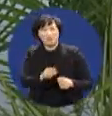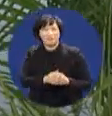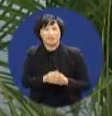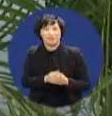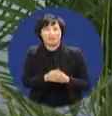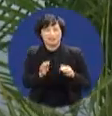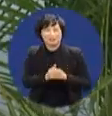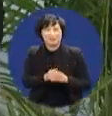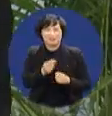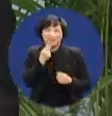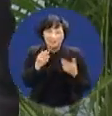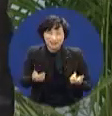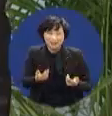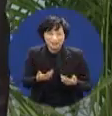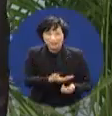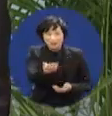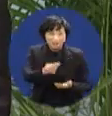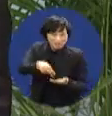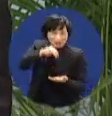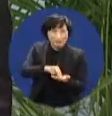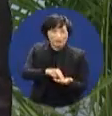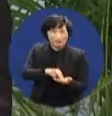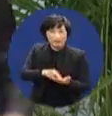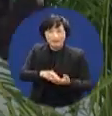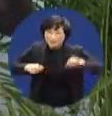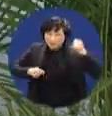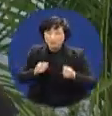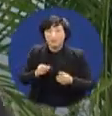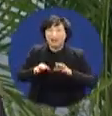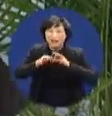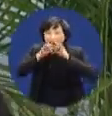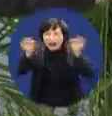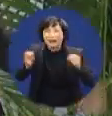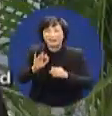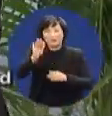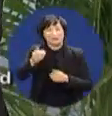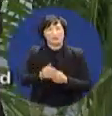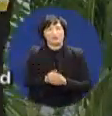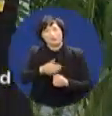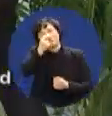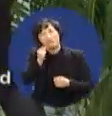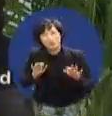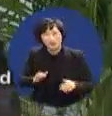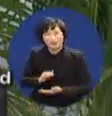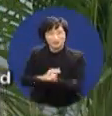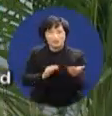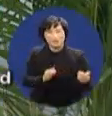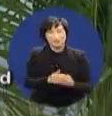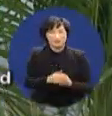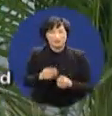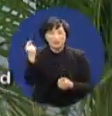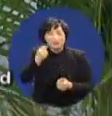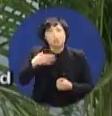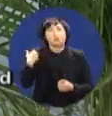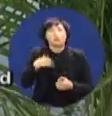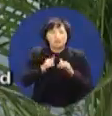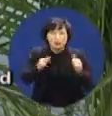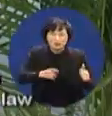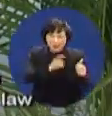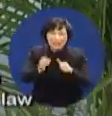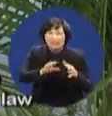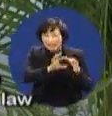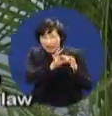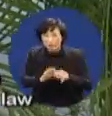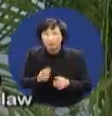현찬치만, 그래도 이 소식을 모르는 자들에게 막 목숨 걸고 전해주는 거야, 막. 그게 전도거든.